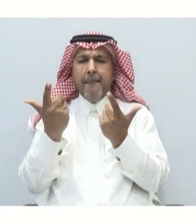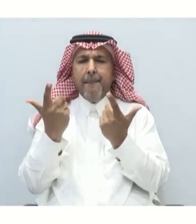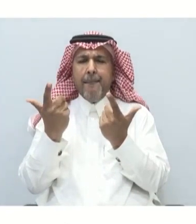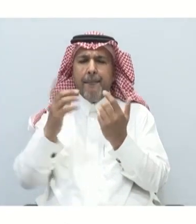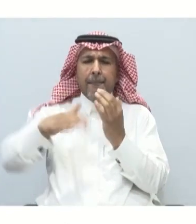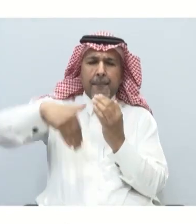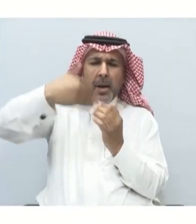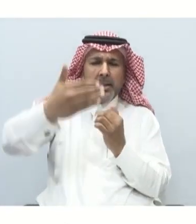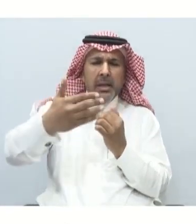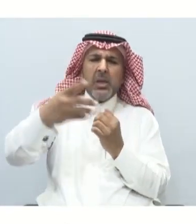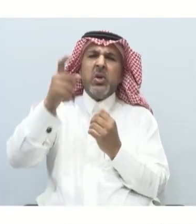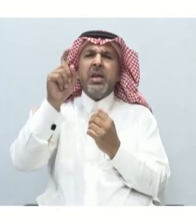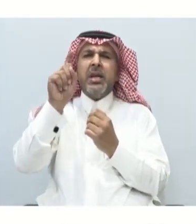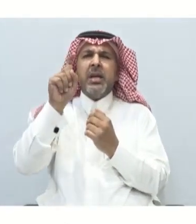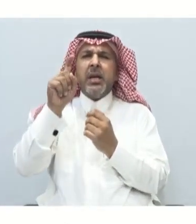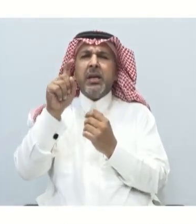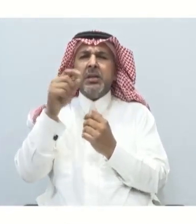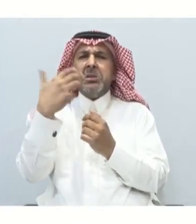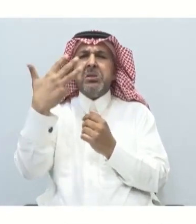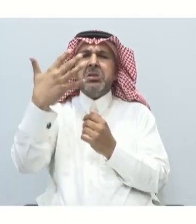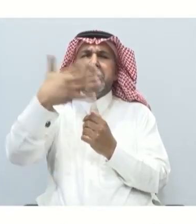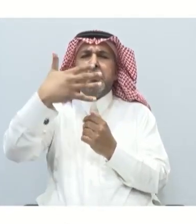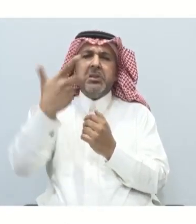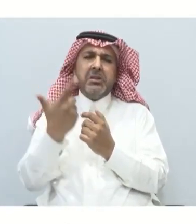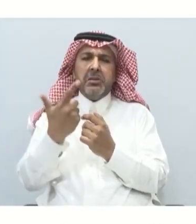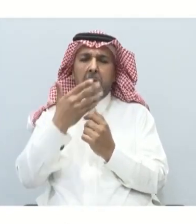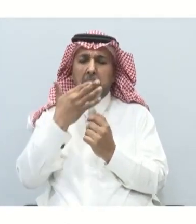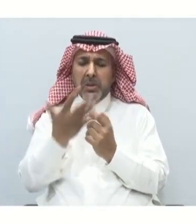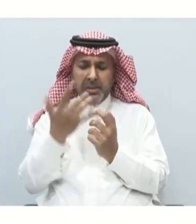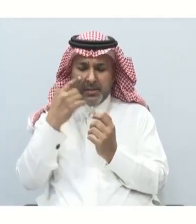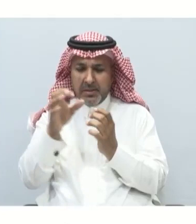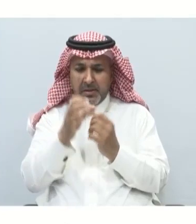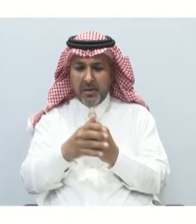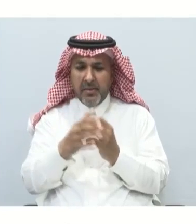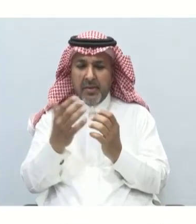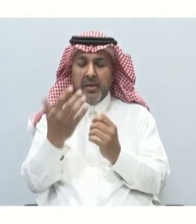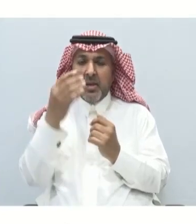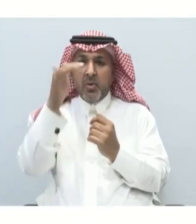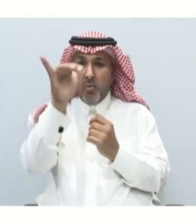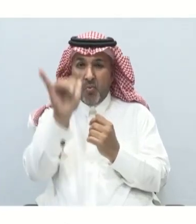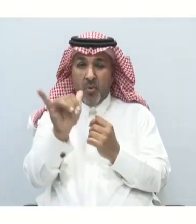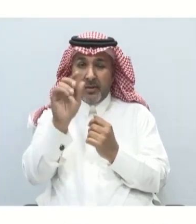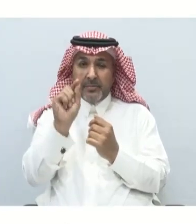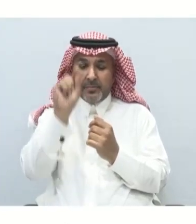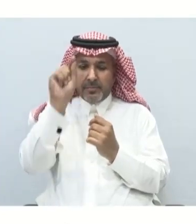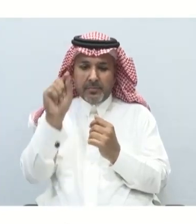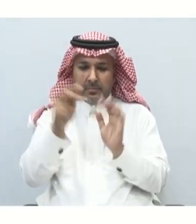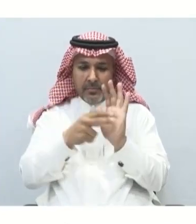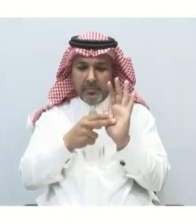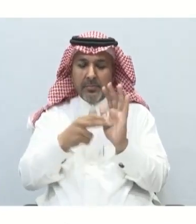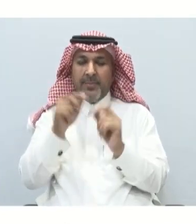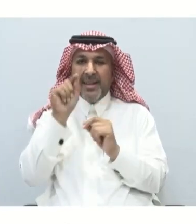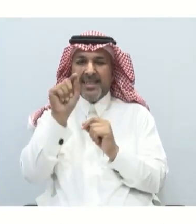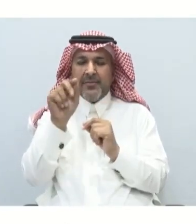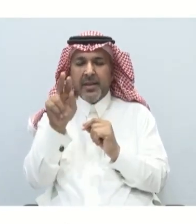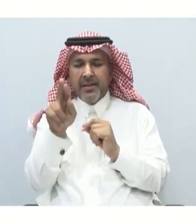المتوقعه في الحالات الاتيه وفسر تاثير قيمه الميل في هذه المعادله قال لك